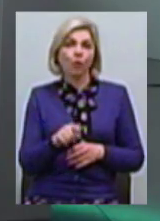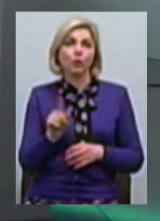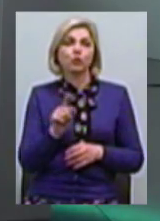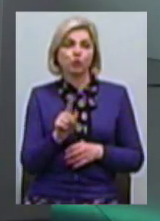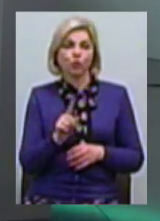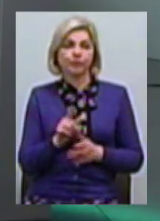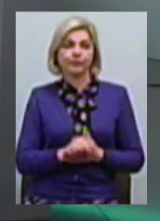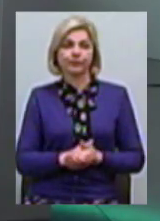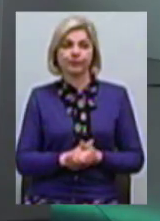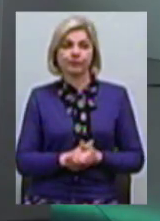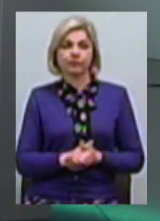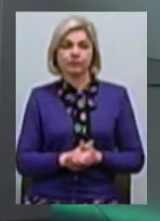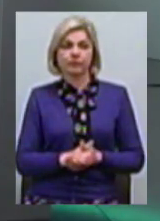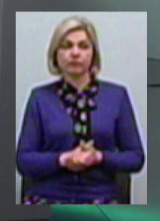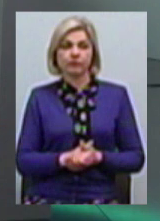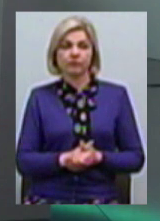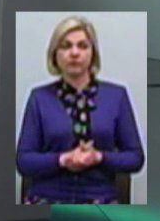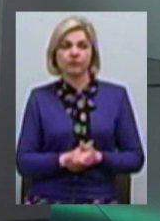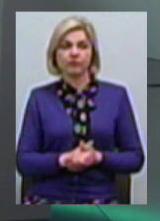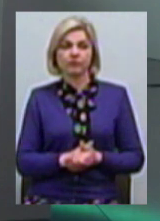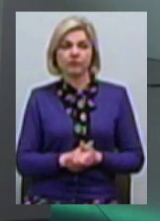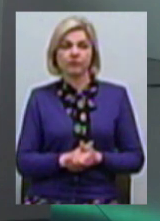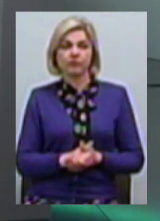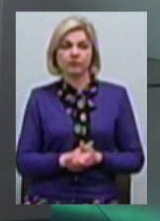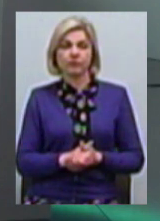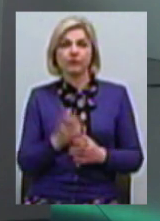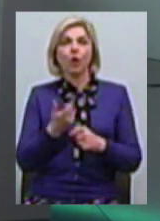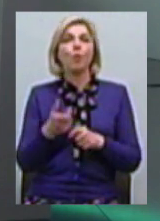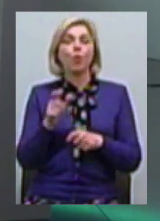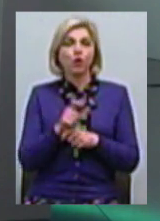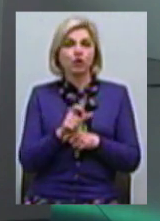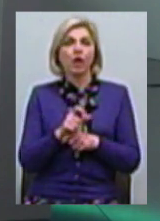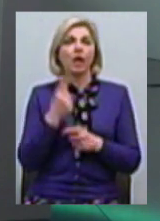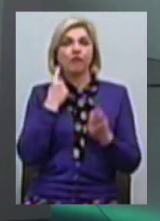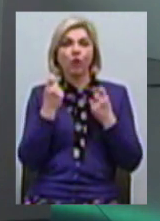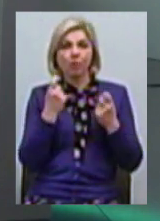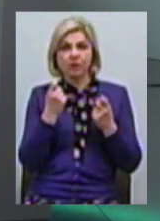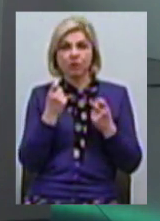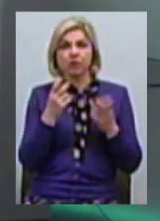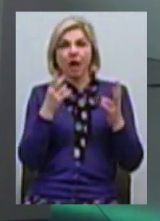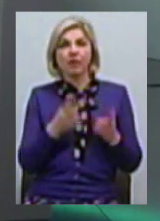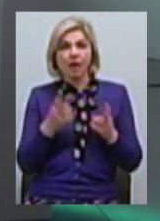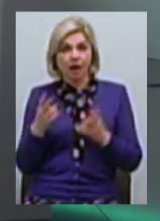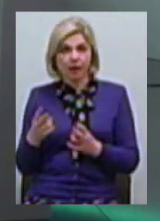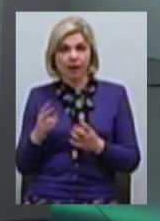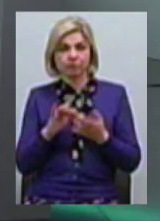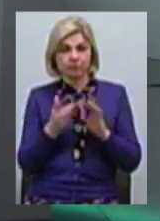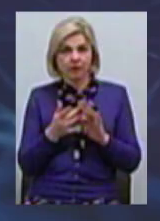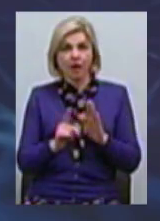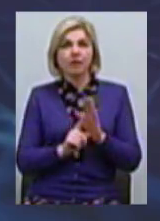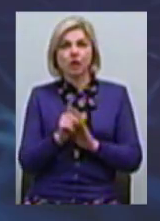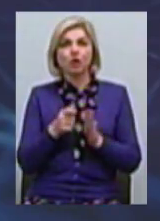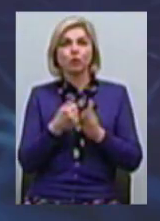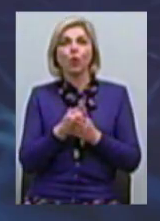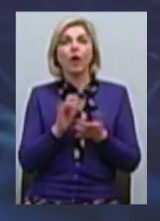что по большей части информационные атаки, они начинаются до